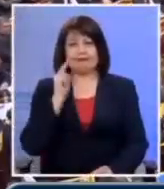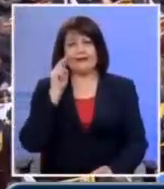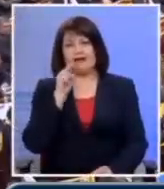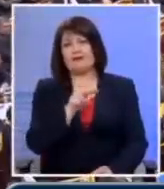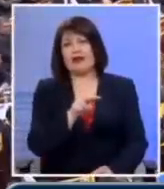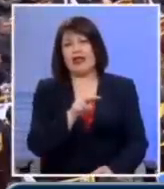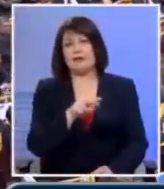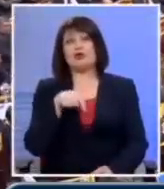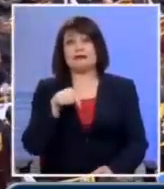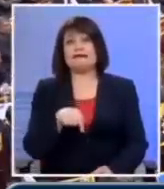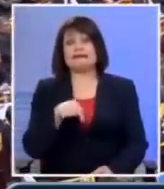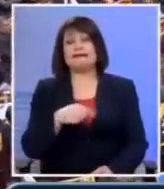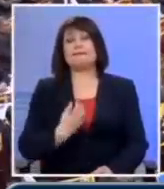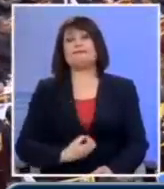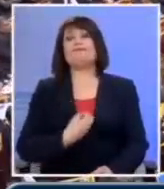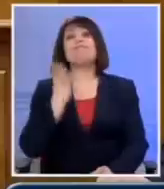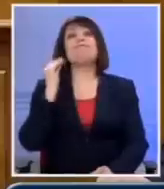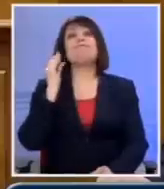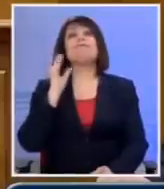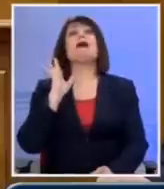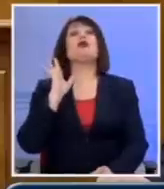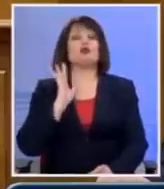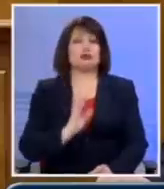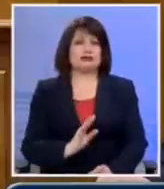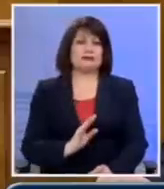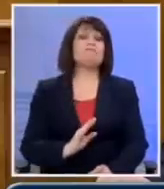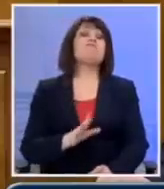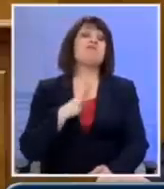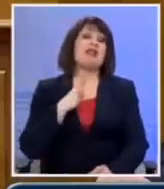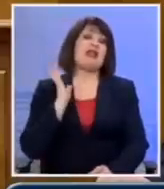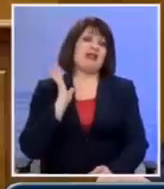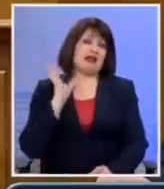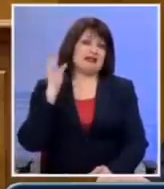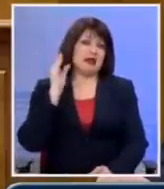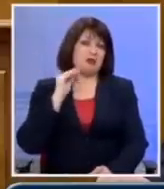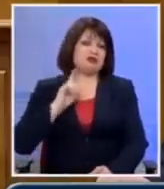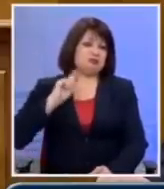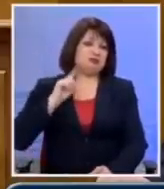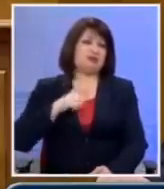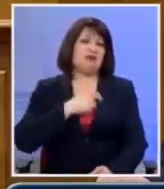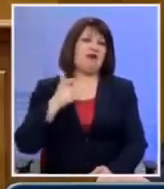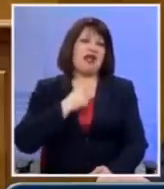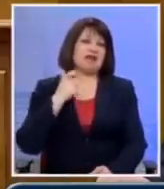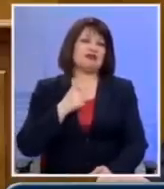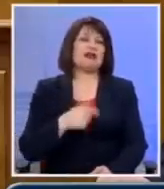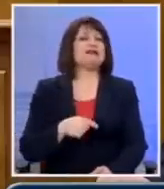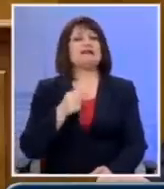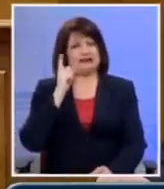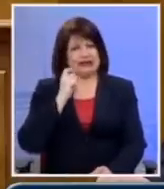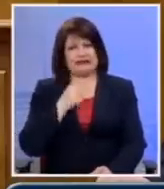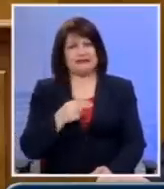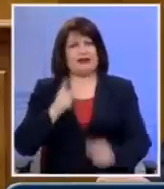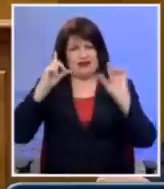Βλέπω ότι σήμερα δεν έχετε διάθεση να ακούσετε, να ακούσετε τους συνομιλητές σας. Και ξέρετε, δημοκρατία